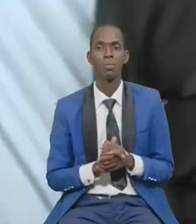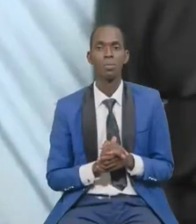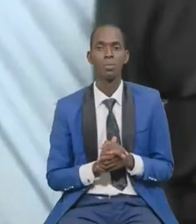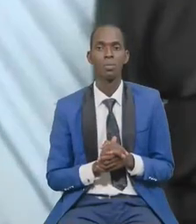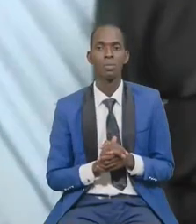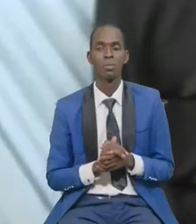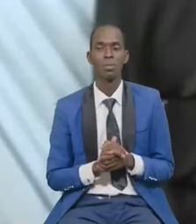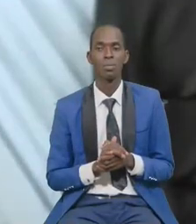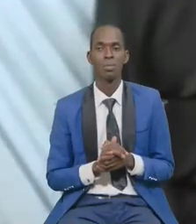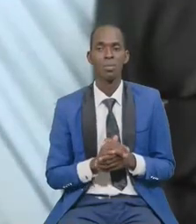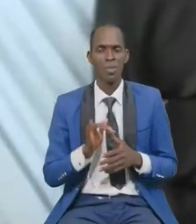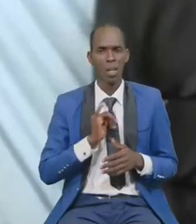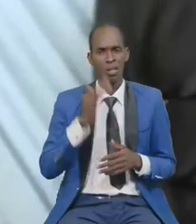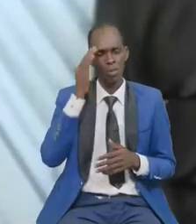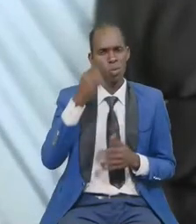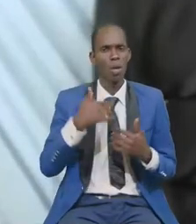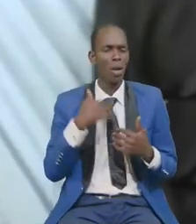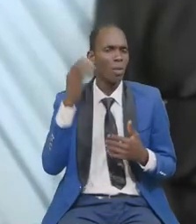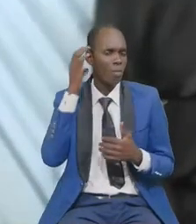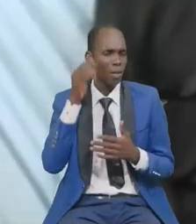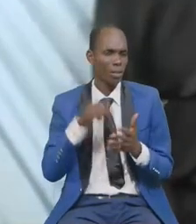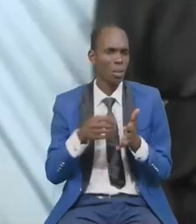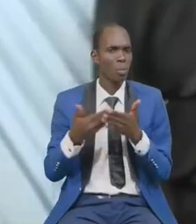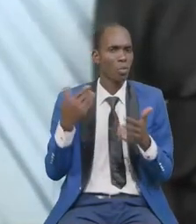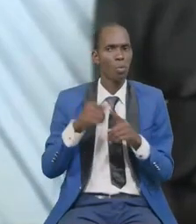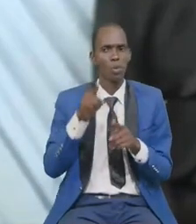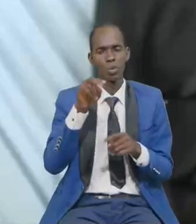Je sais que tu as entendu ça avant. Tu vas encore l'entendre.